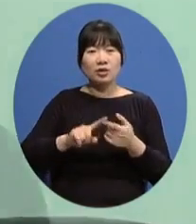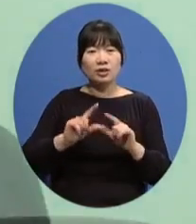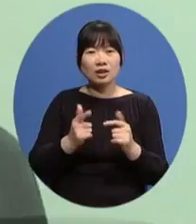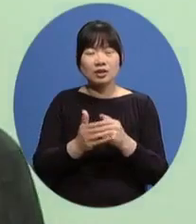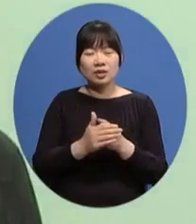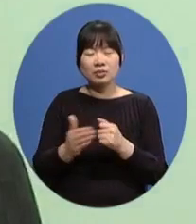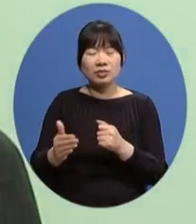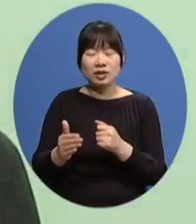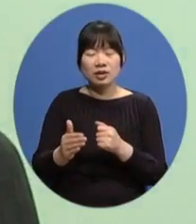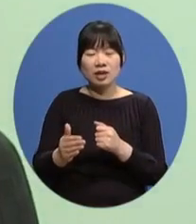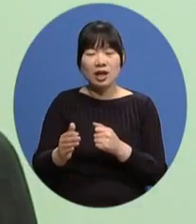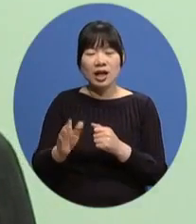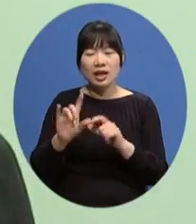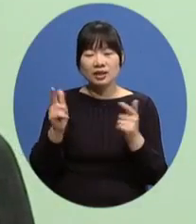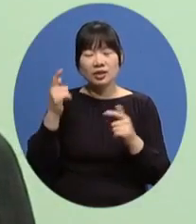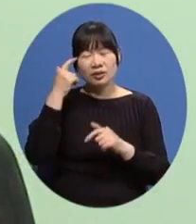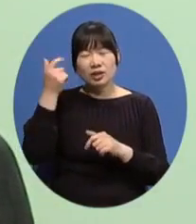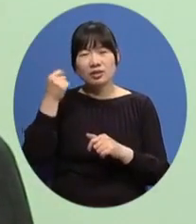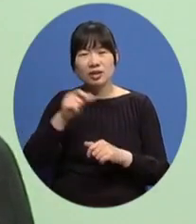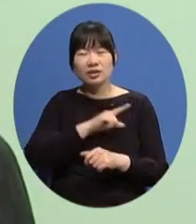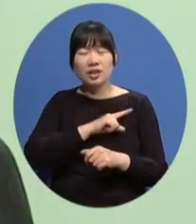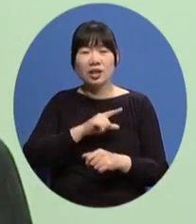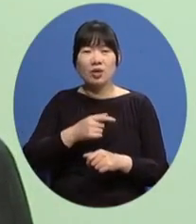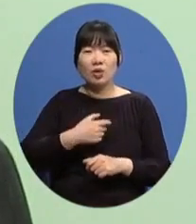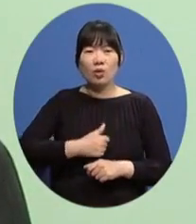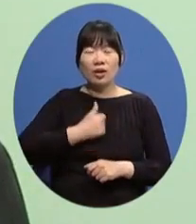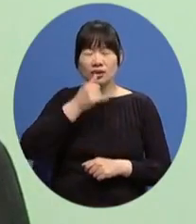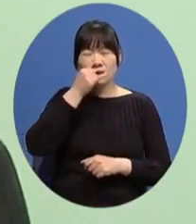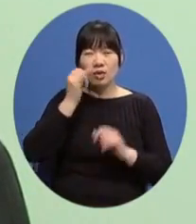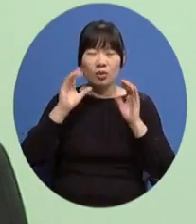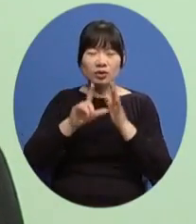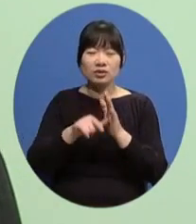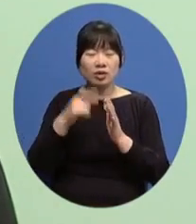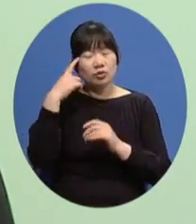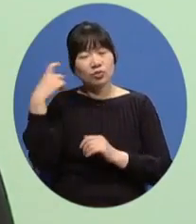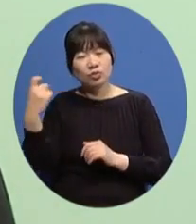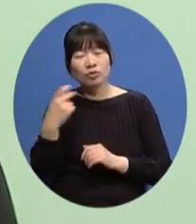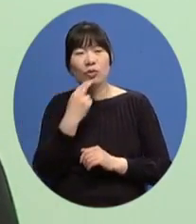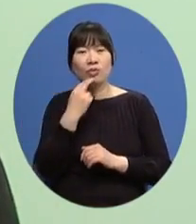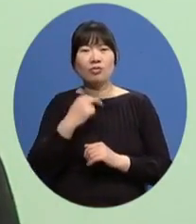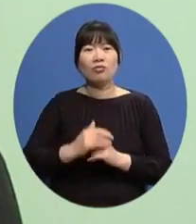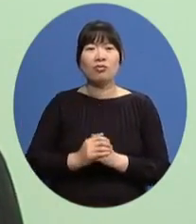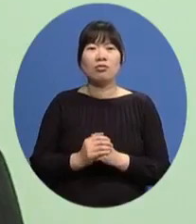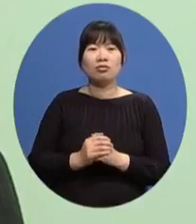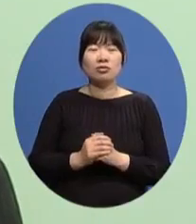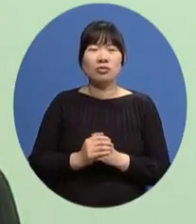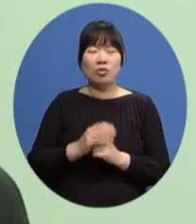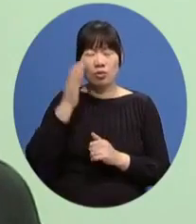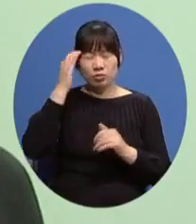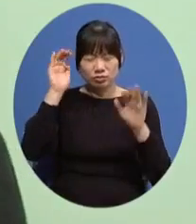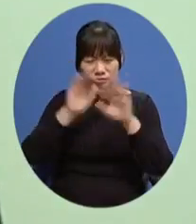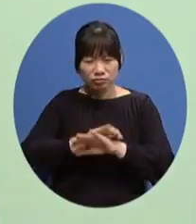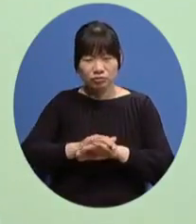생각했었고 첫 번째 제일 화나는 거는 어린 시절의 추억이 없는 거 어두운